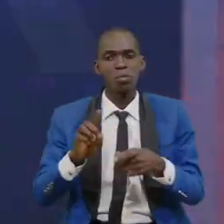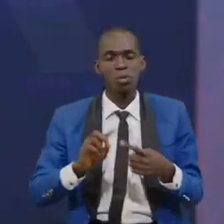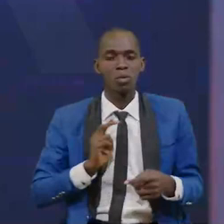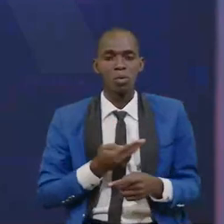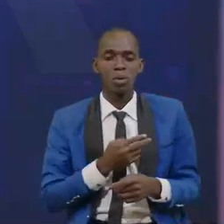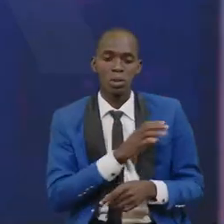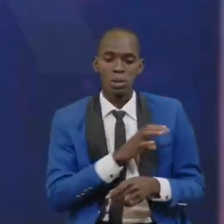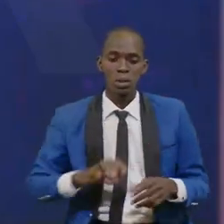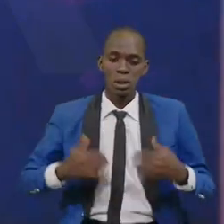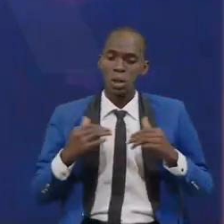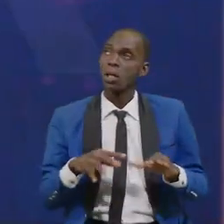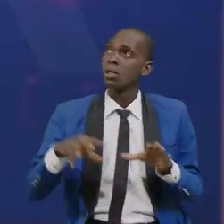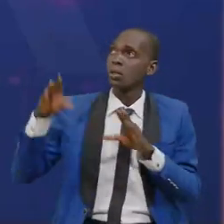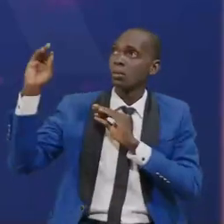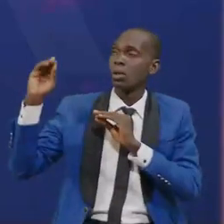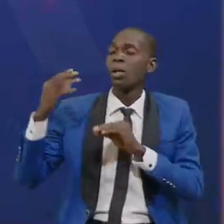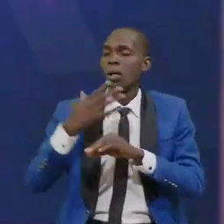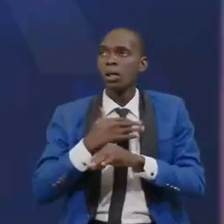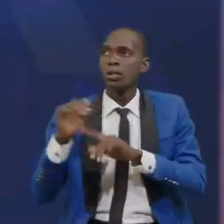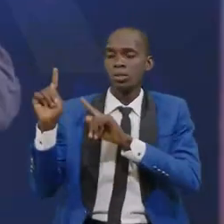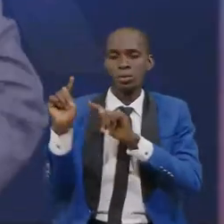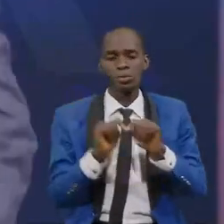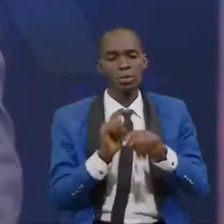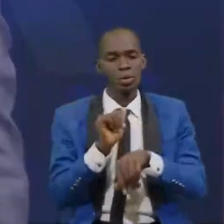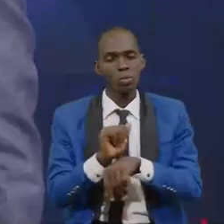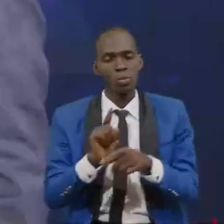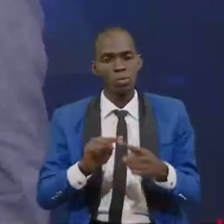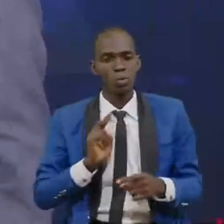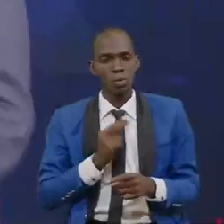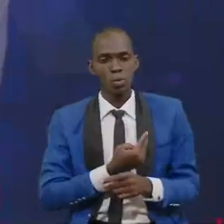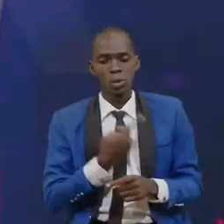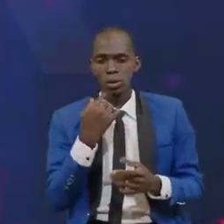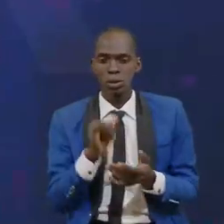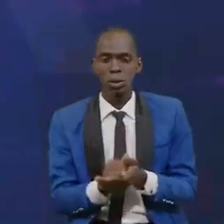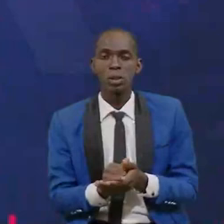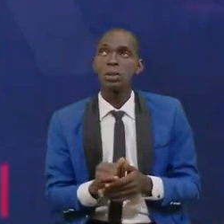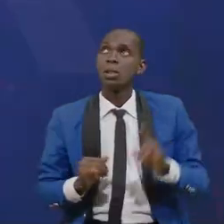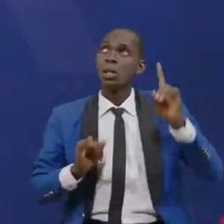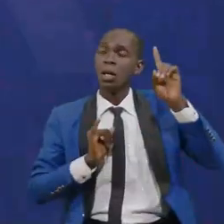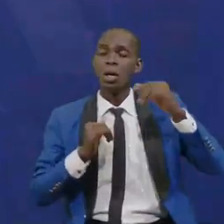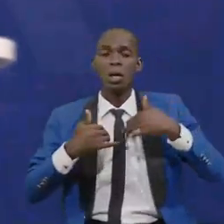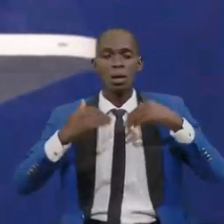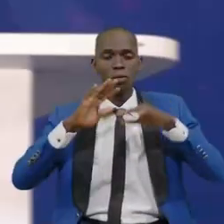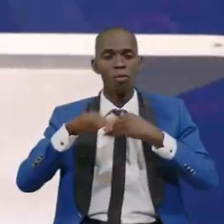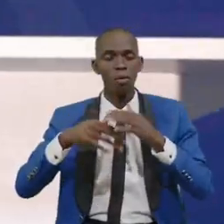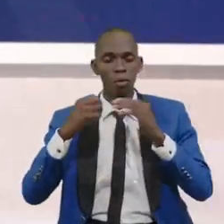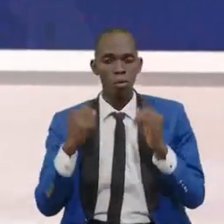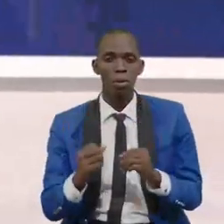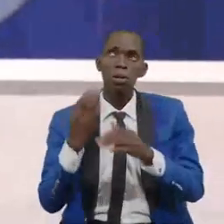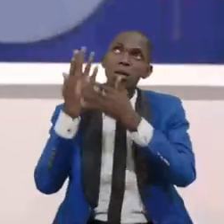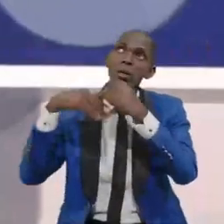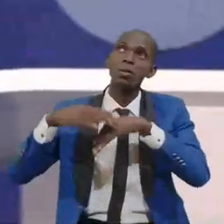Il est allé au ciel. Il dit, j'ai tout pouvoir dans le ciel et sur la terre. Allez par tout le monde